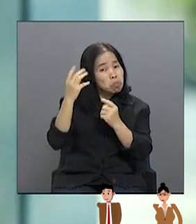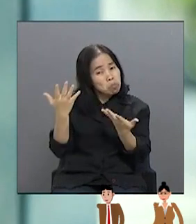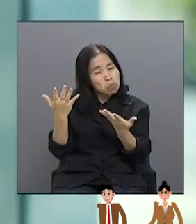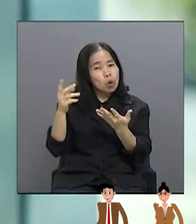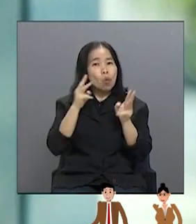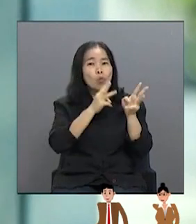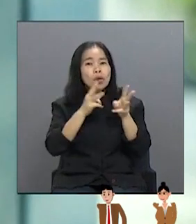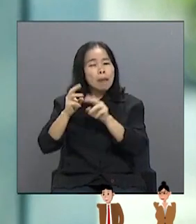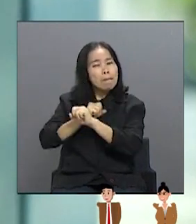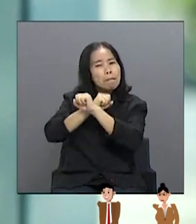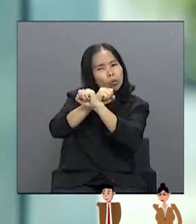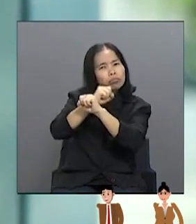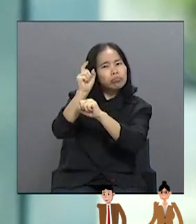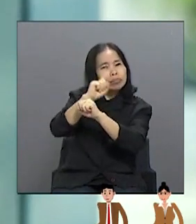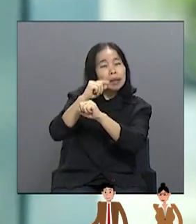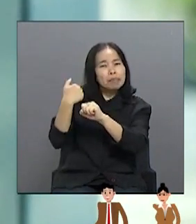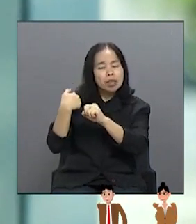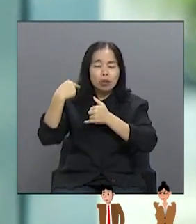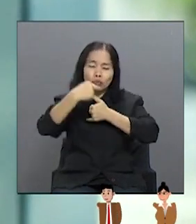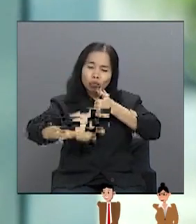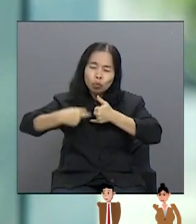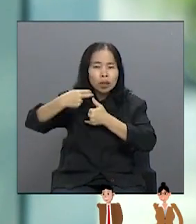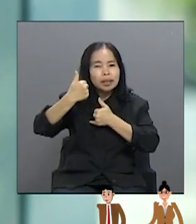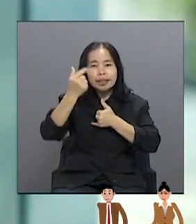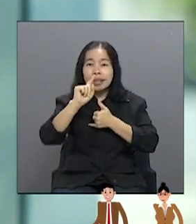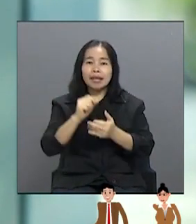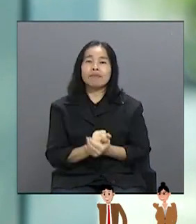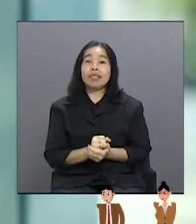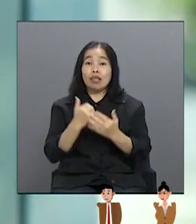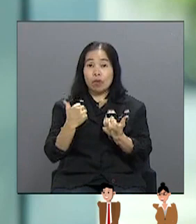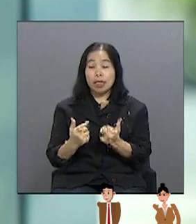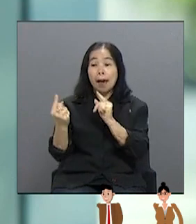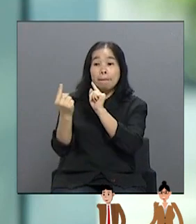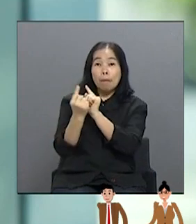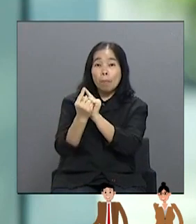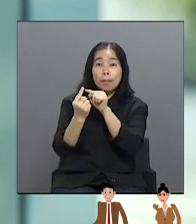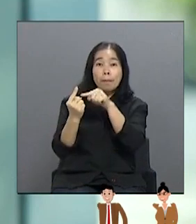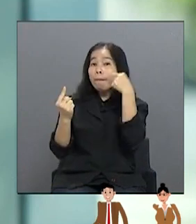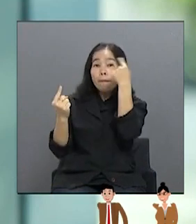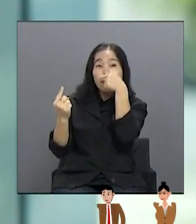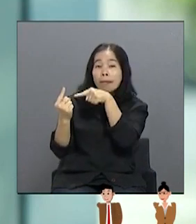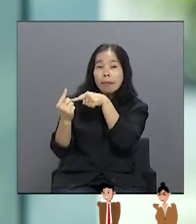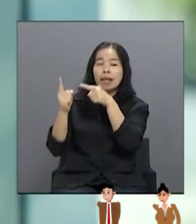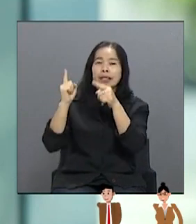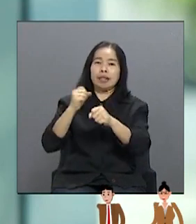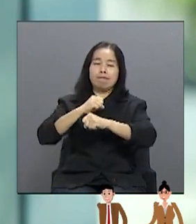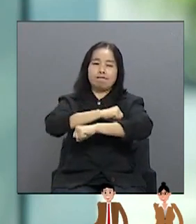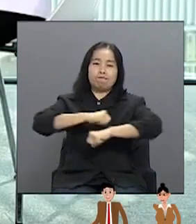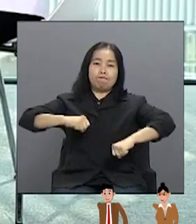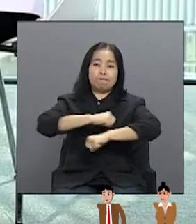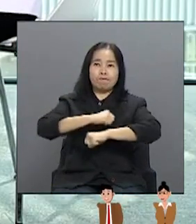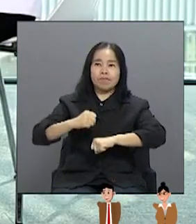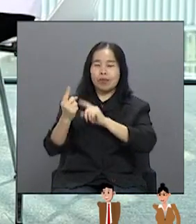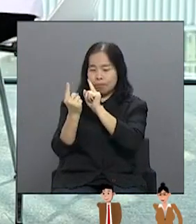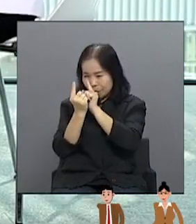การในการป้องกันรวมถึงรักษาอย่างไรบ้างนะคะร่วมพูดคุยค่ะกับคุณเพ็ญพิชากรแสงคำนักกายภาพบำบัดค่ะสวัสดี